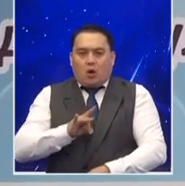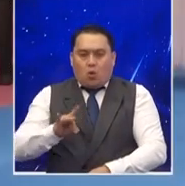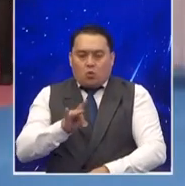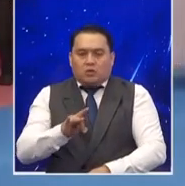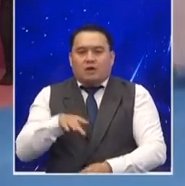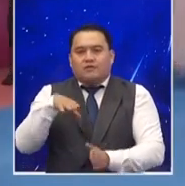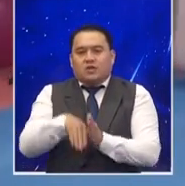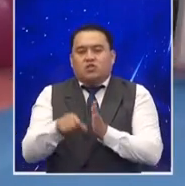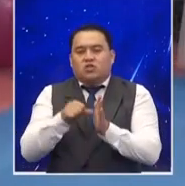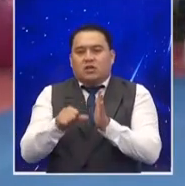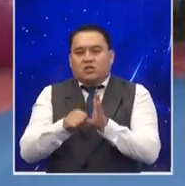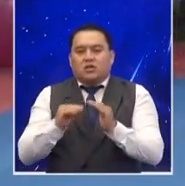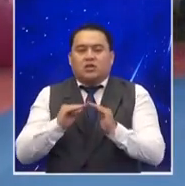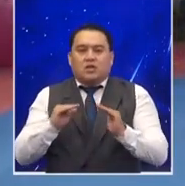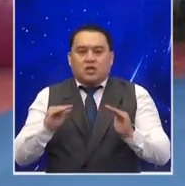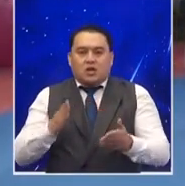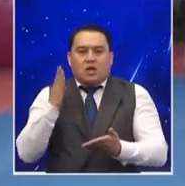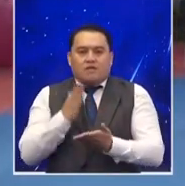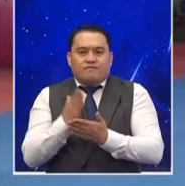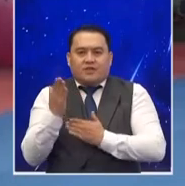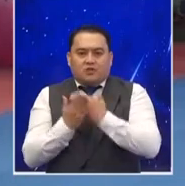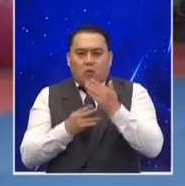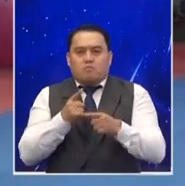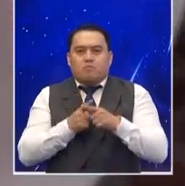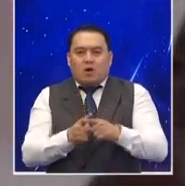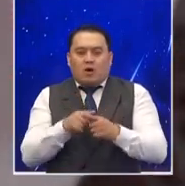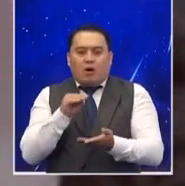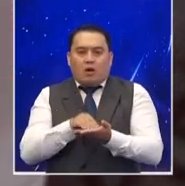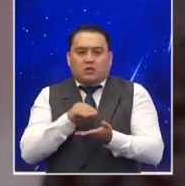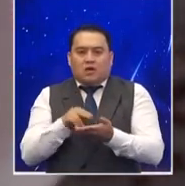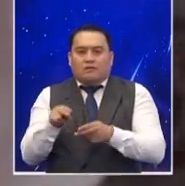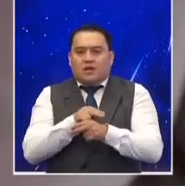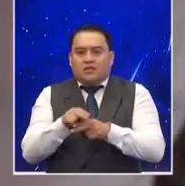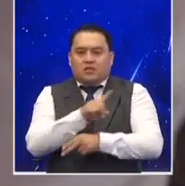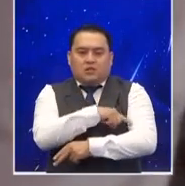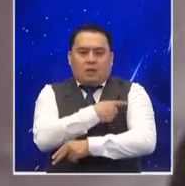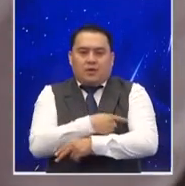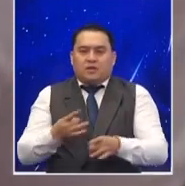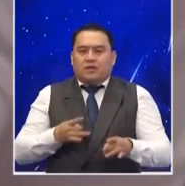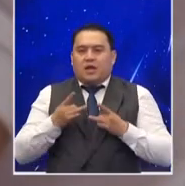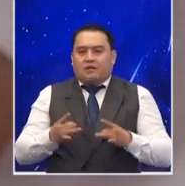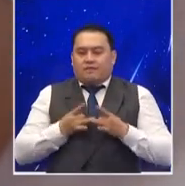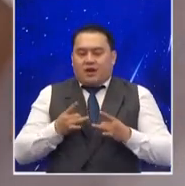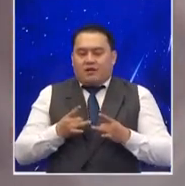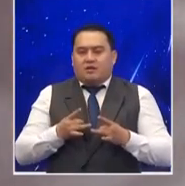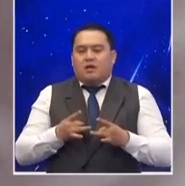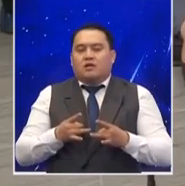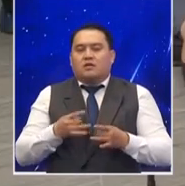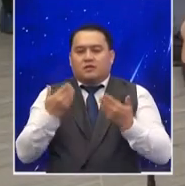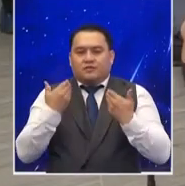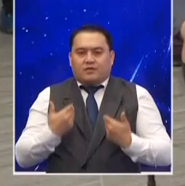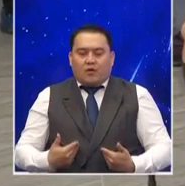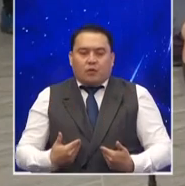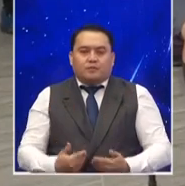Он рассчитан на 60 детей и уже имеет высокую положительную оценку в лечении заболеваний нервной системы, ДЦП и